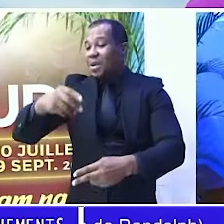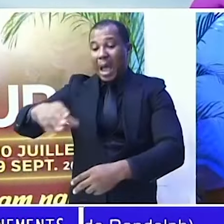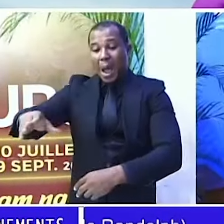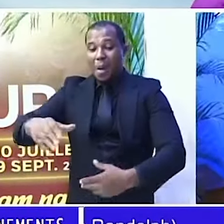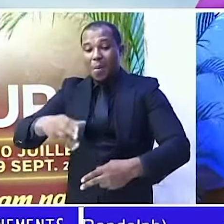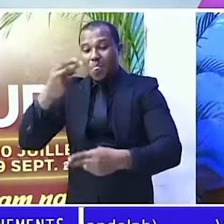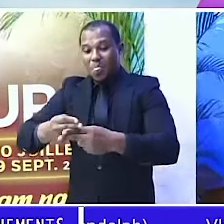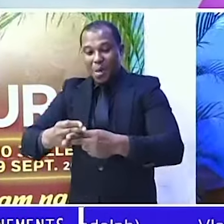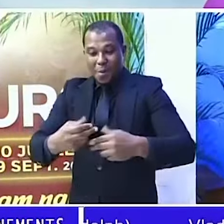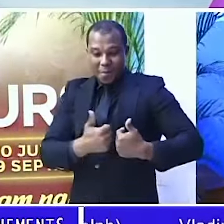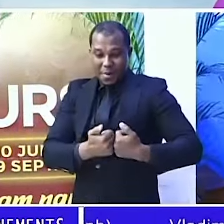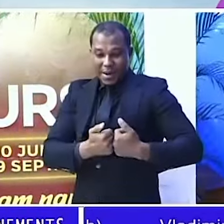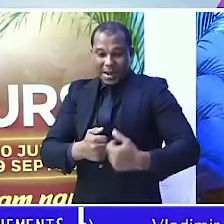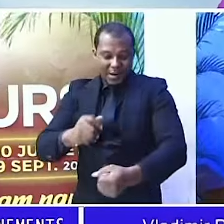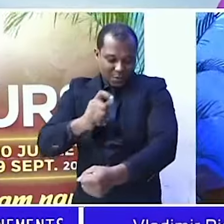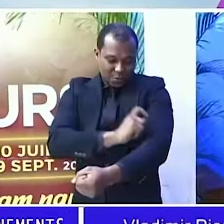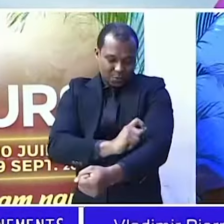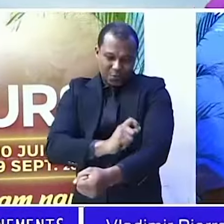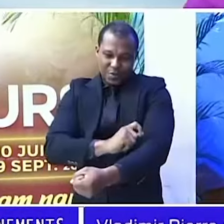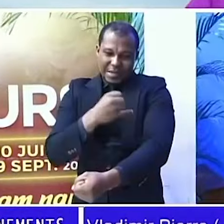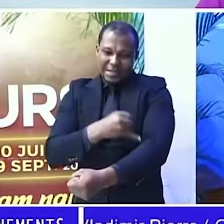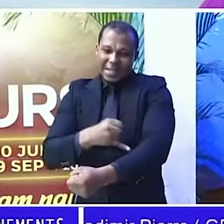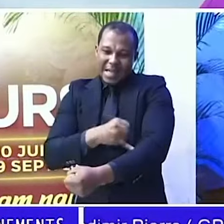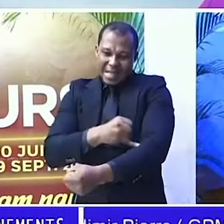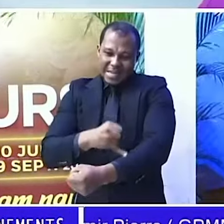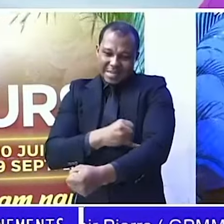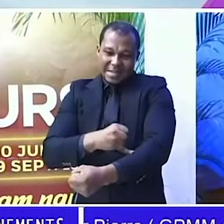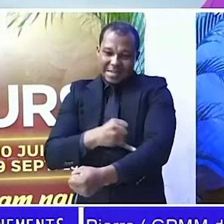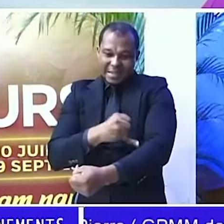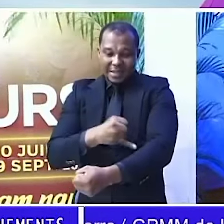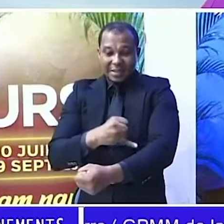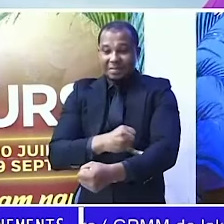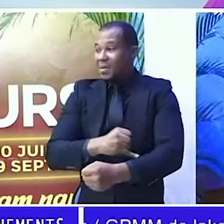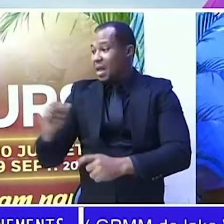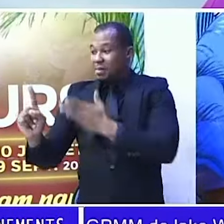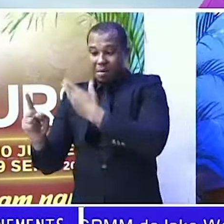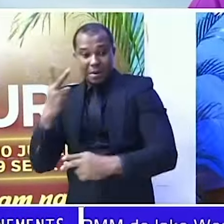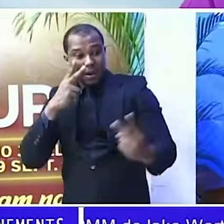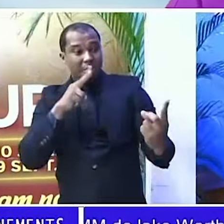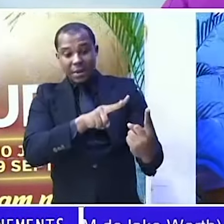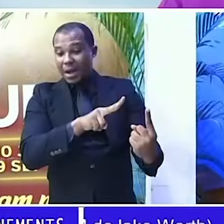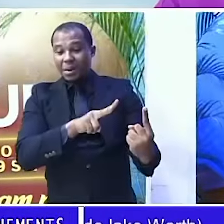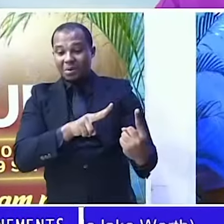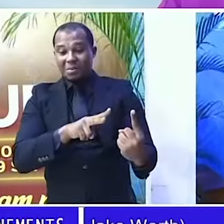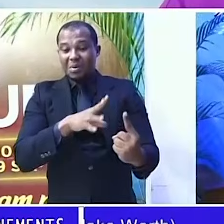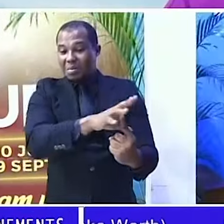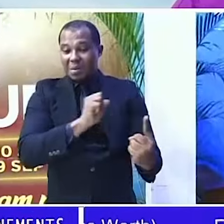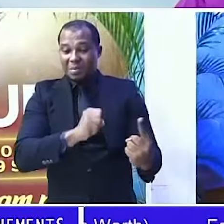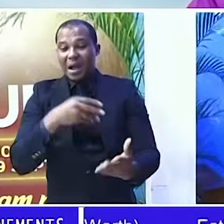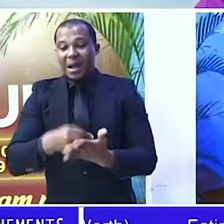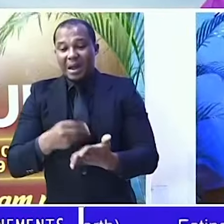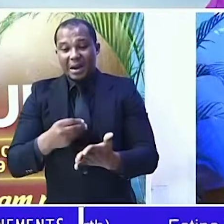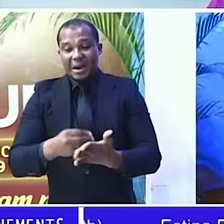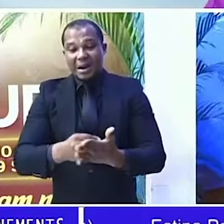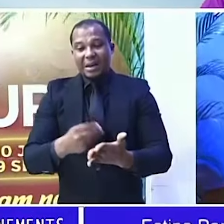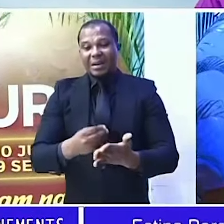jours ou écrit nèg là rap nèg là garde la prière. Il ou l'olal font comme sou, comme